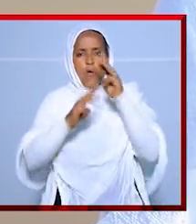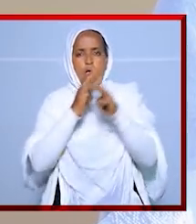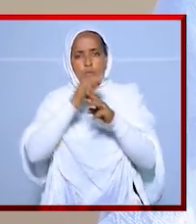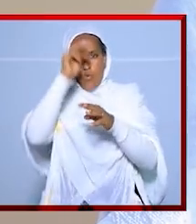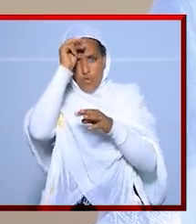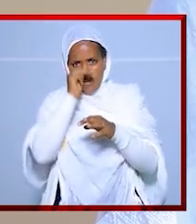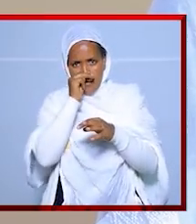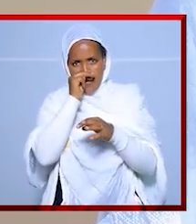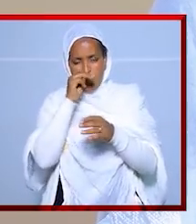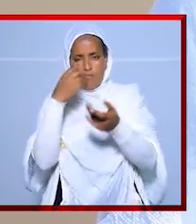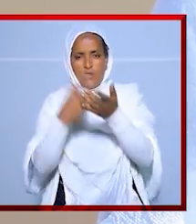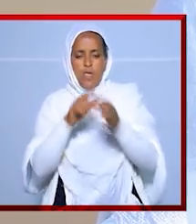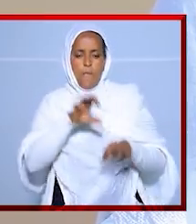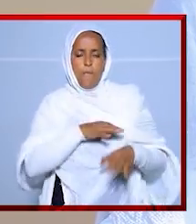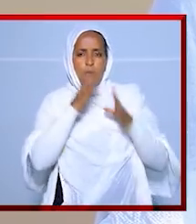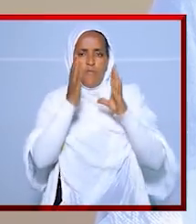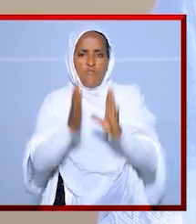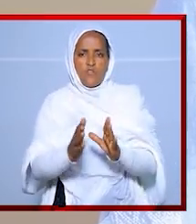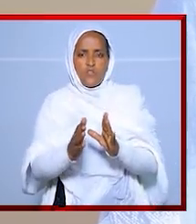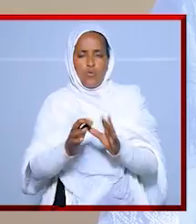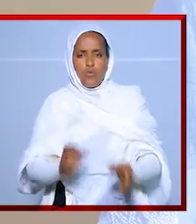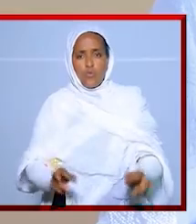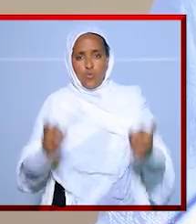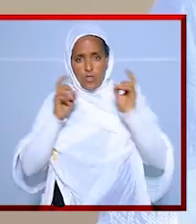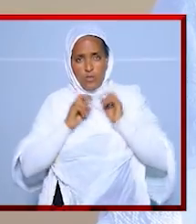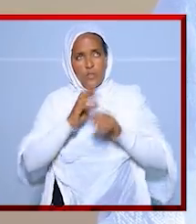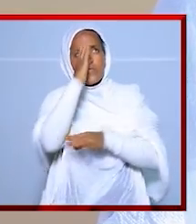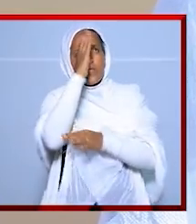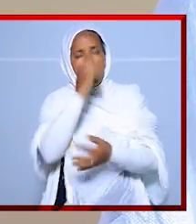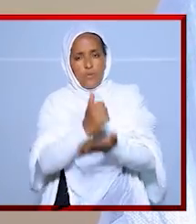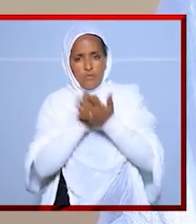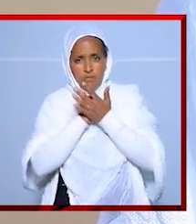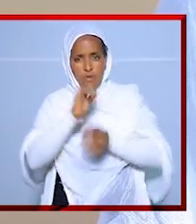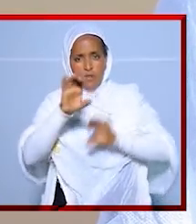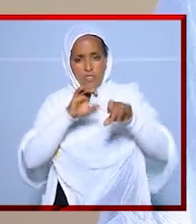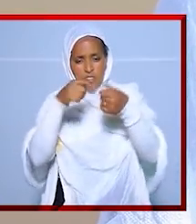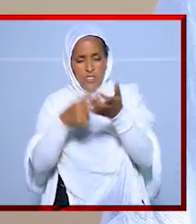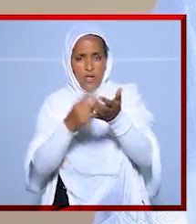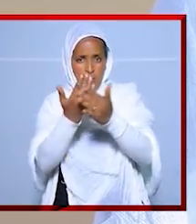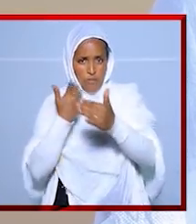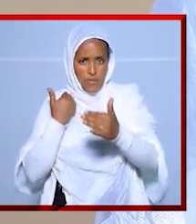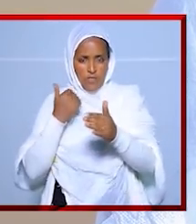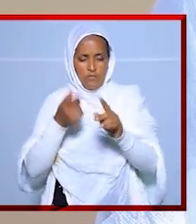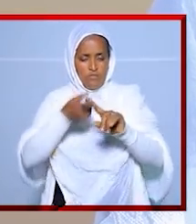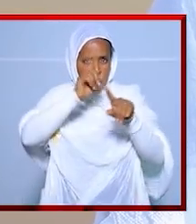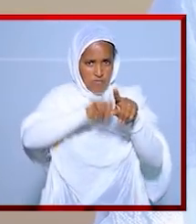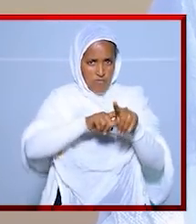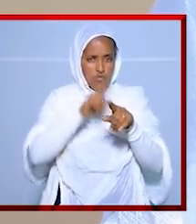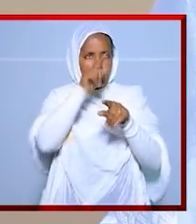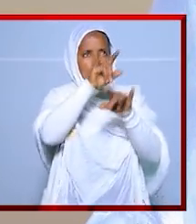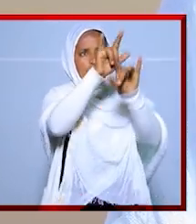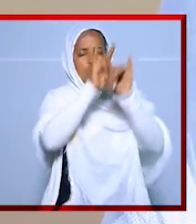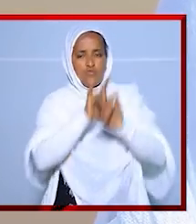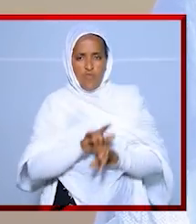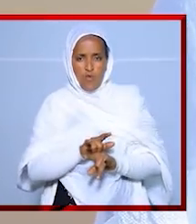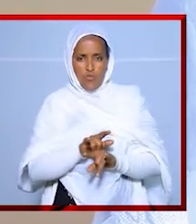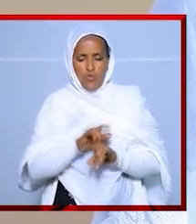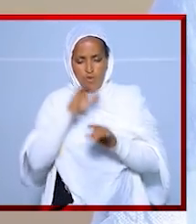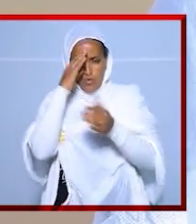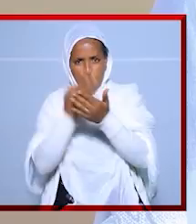በዓለማዊ ጥበብ ሳይሆን በመንፈሳዊ ህይወትም እግዚአብሔርን ማጋዥ አድርገው ስለነበረ ሲመለሱ እርሱ